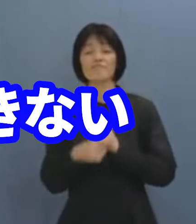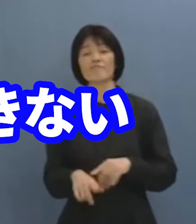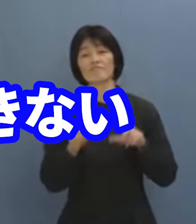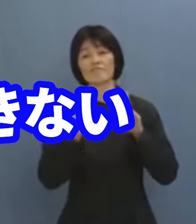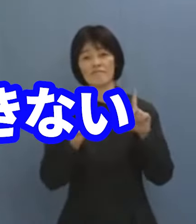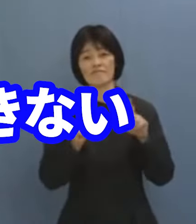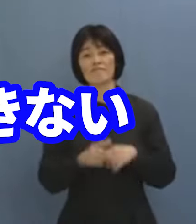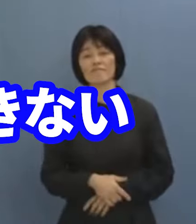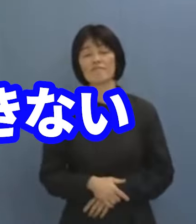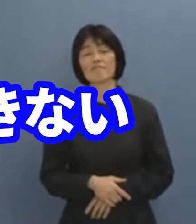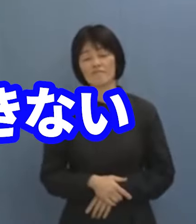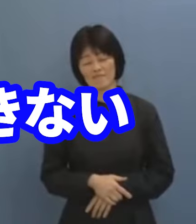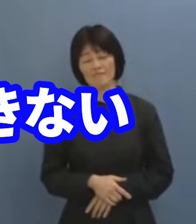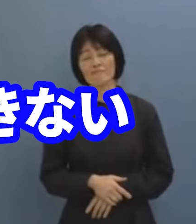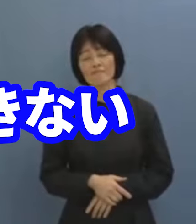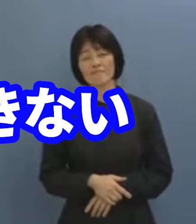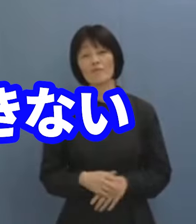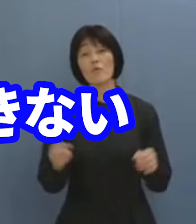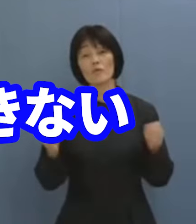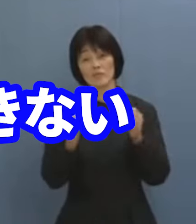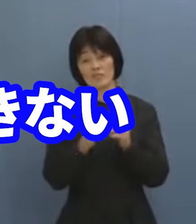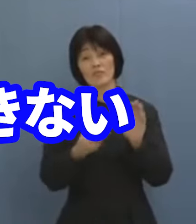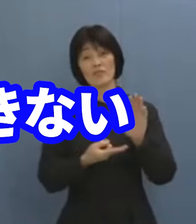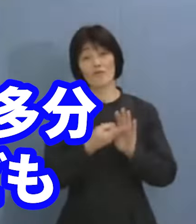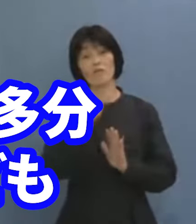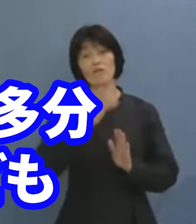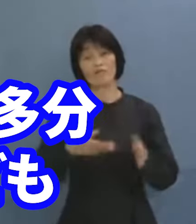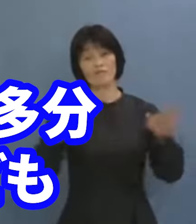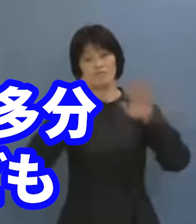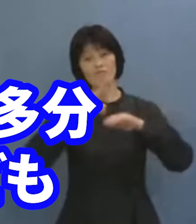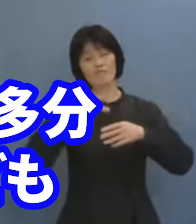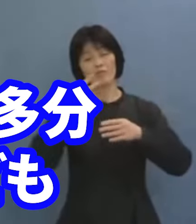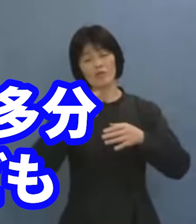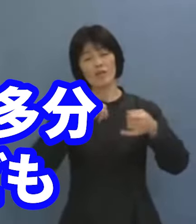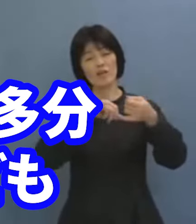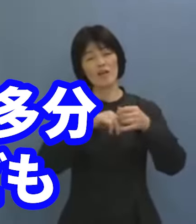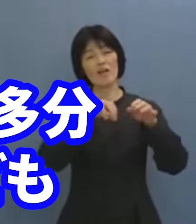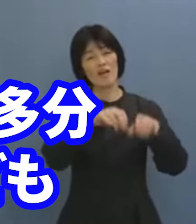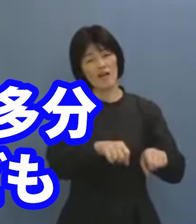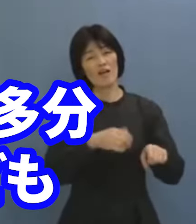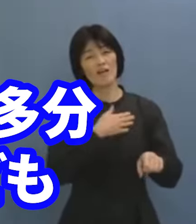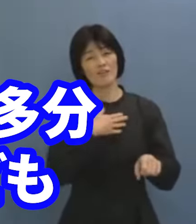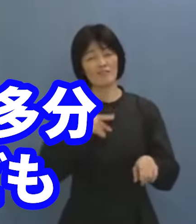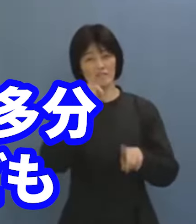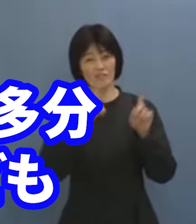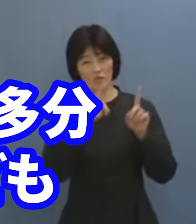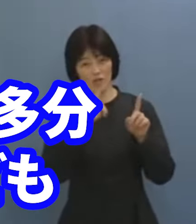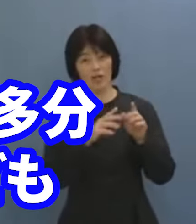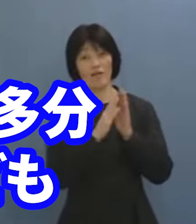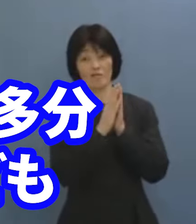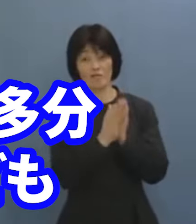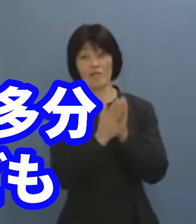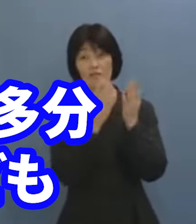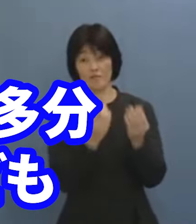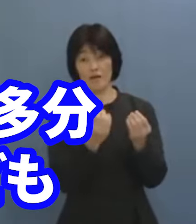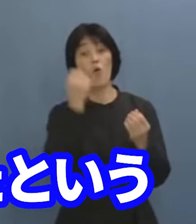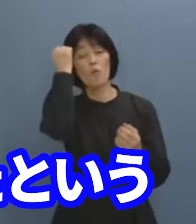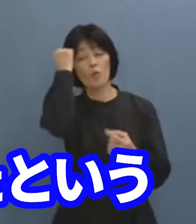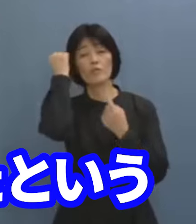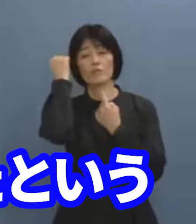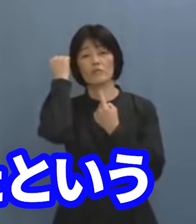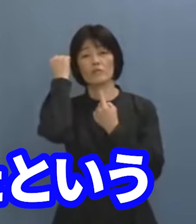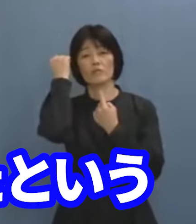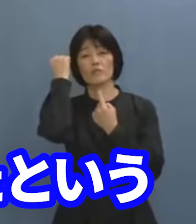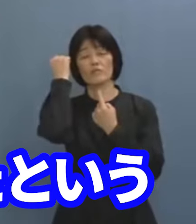テルの食事の予約ができれないかということを申し上げたということは多分記憶としてありますけども、それがなかな